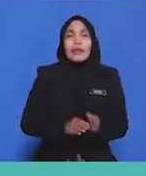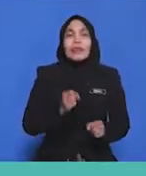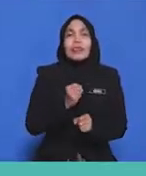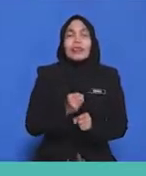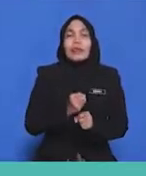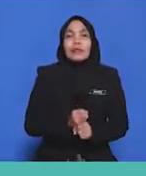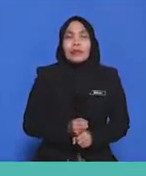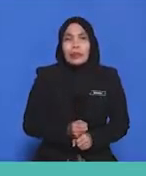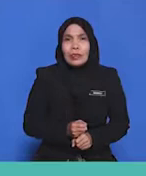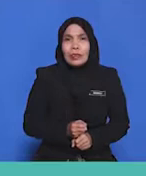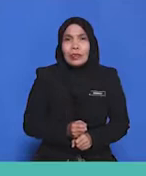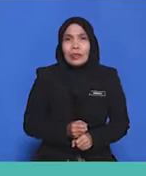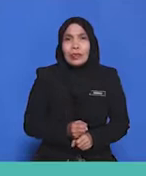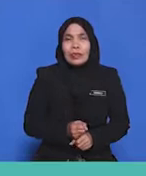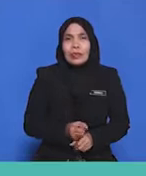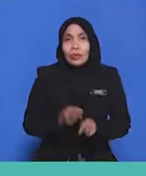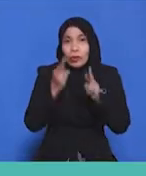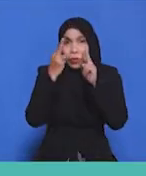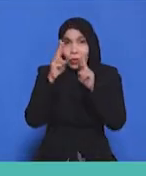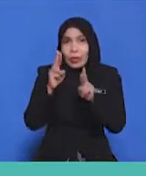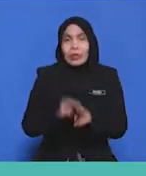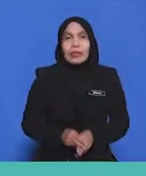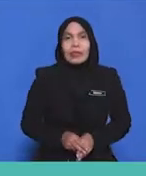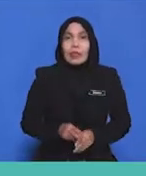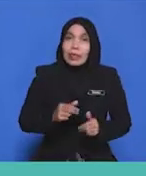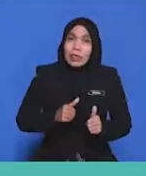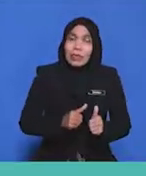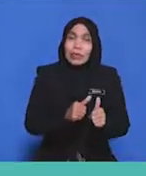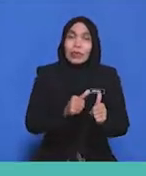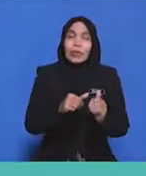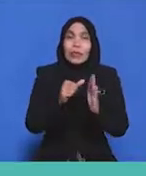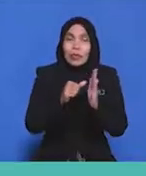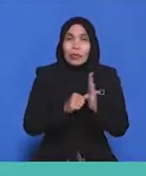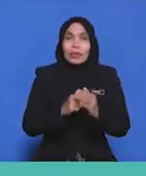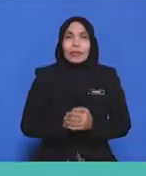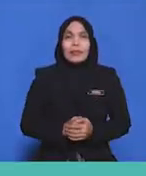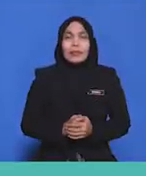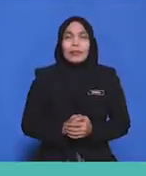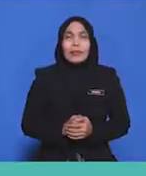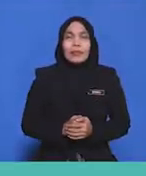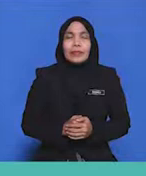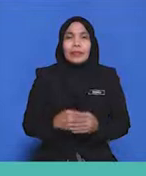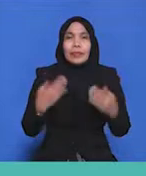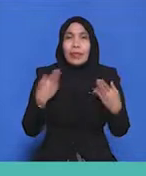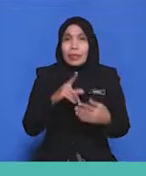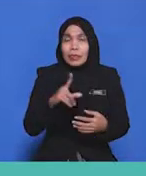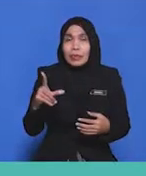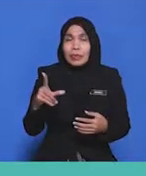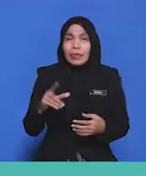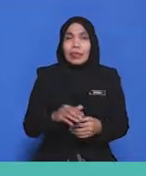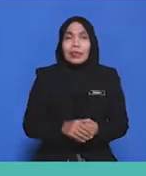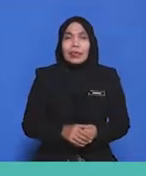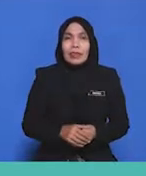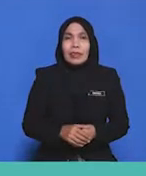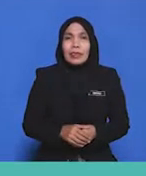toleransi, hormat menghormati, mematuhi peraturan merupakan elemen-elemen yang penting